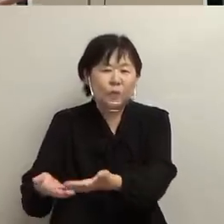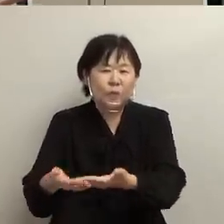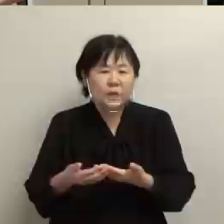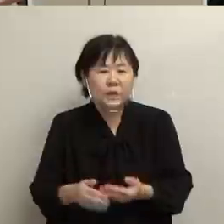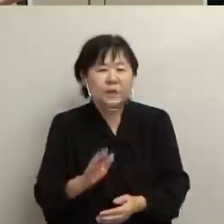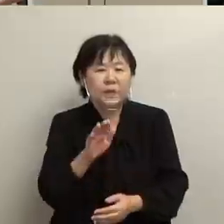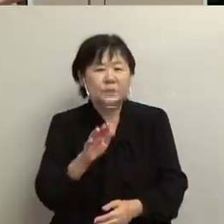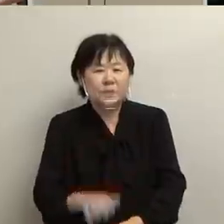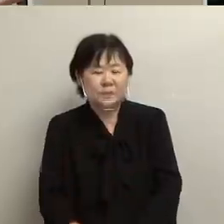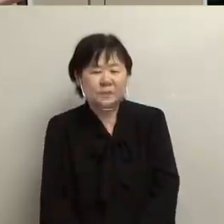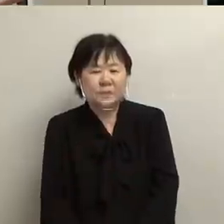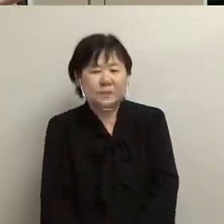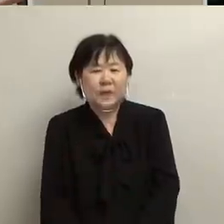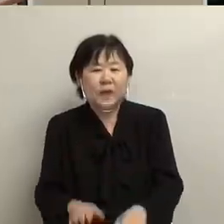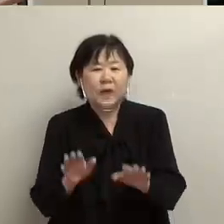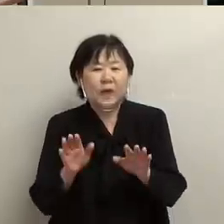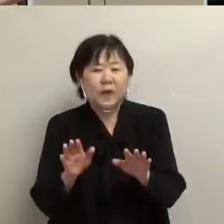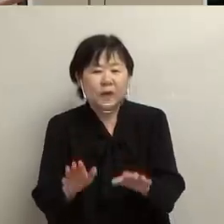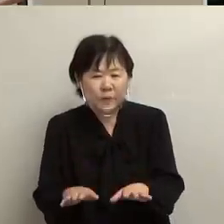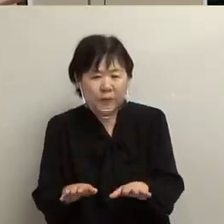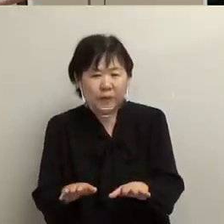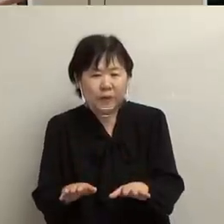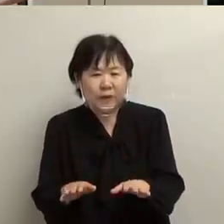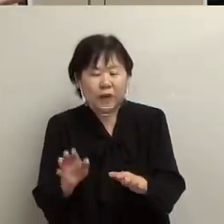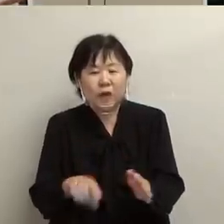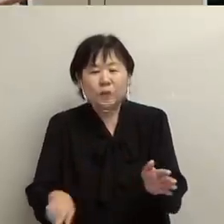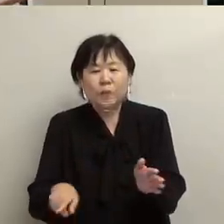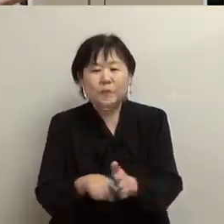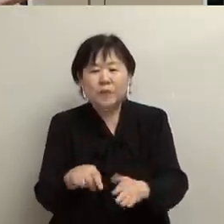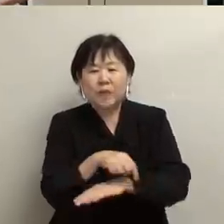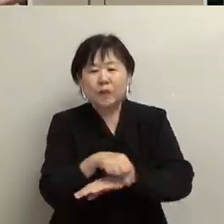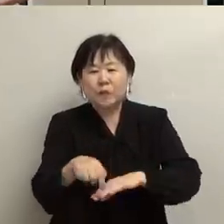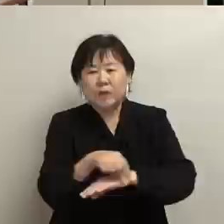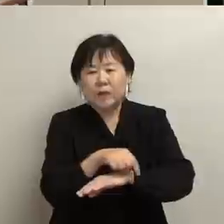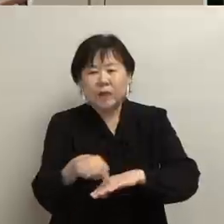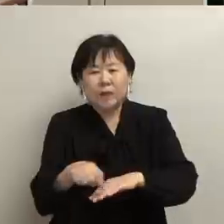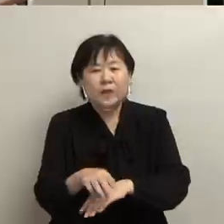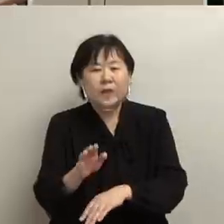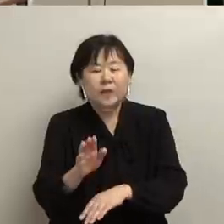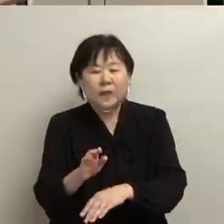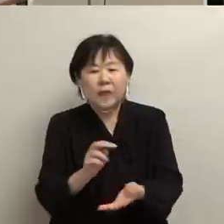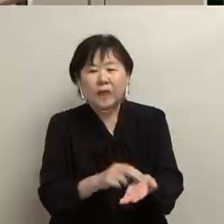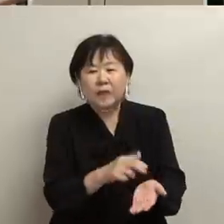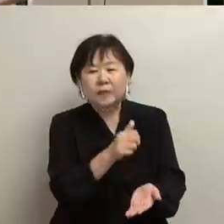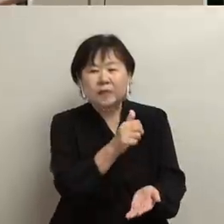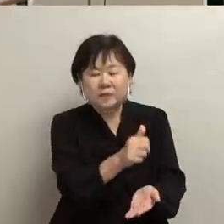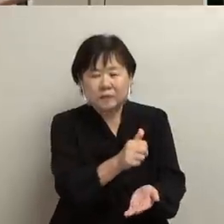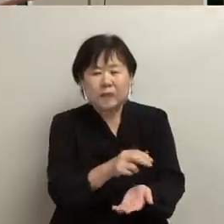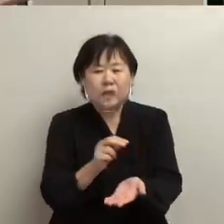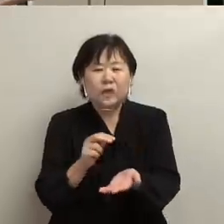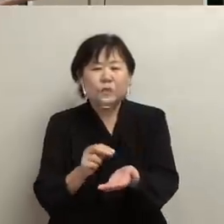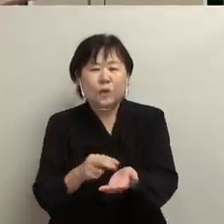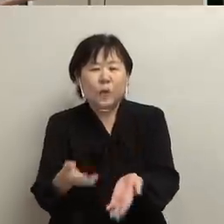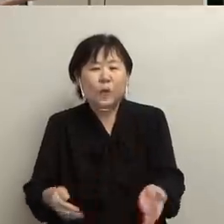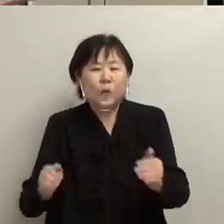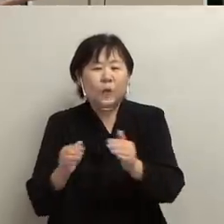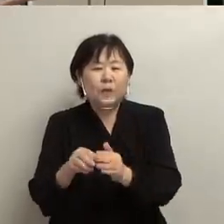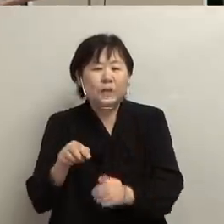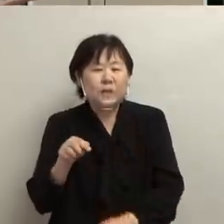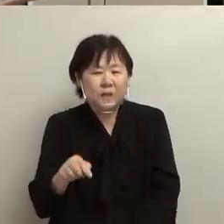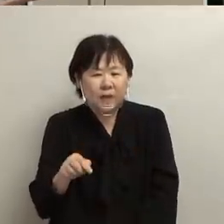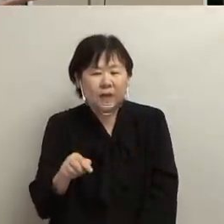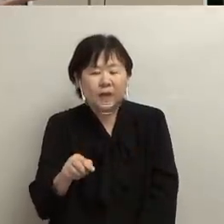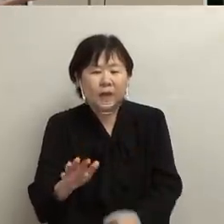あの今現在でですねまあまで予定していただいたあの医師医療機関の方がコロナ